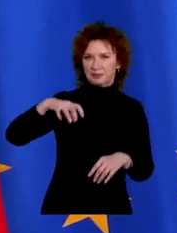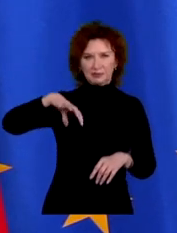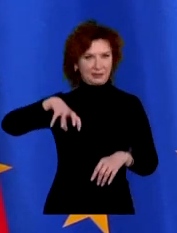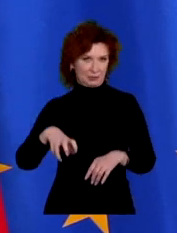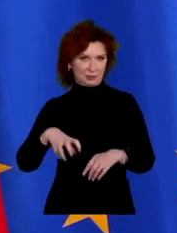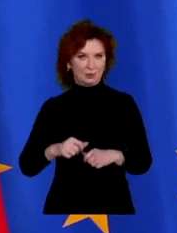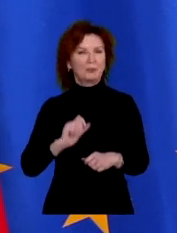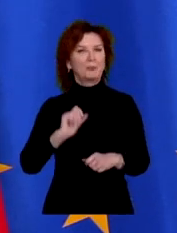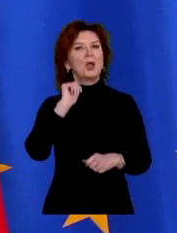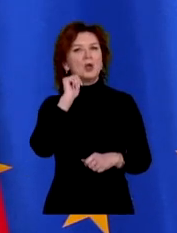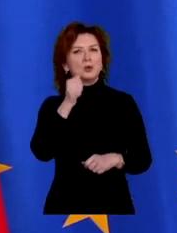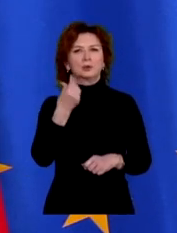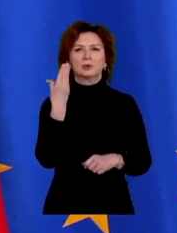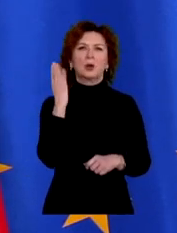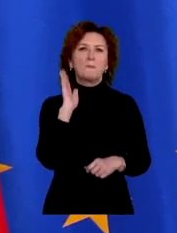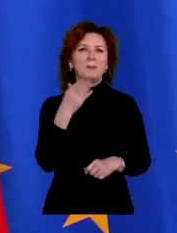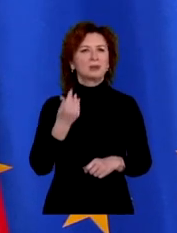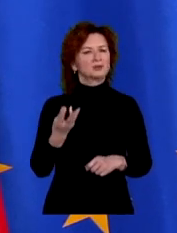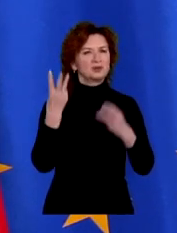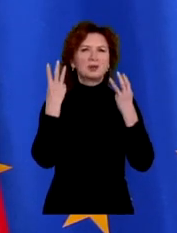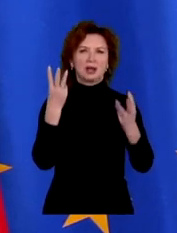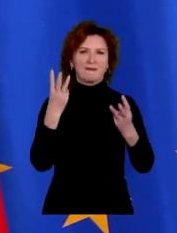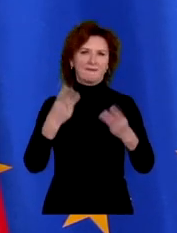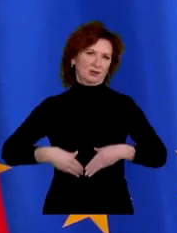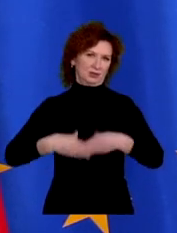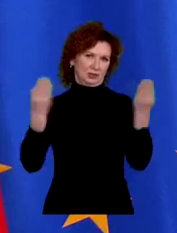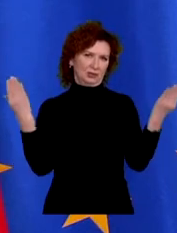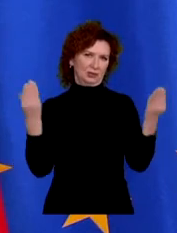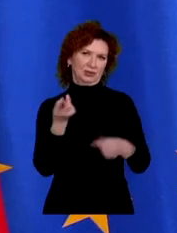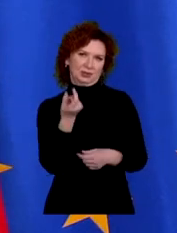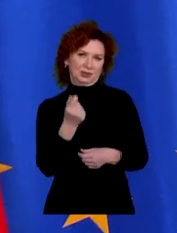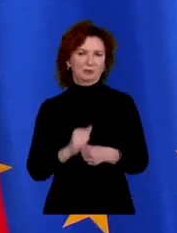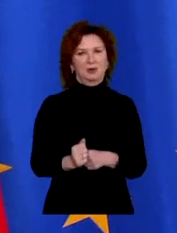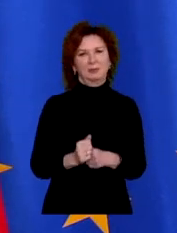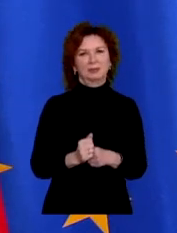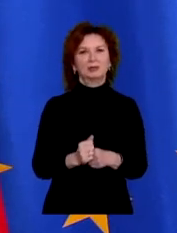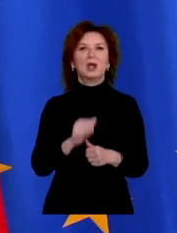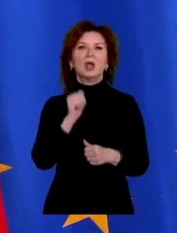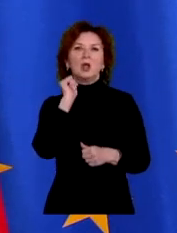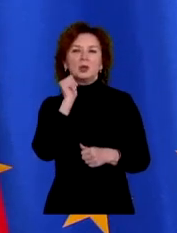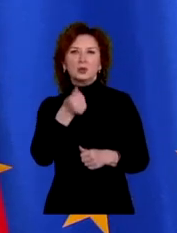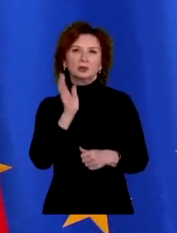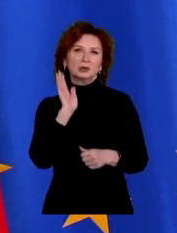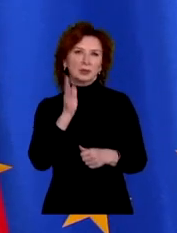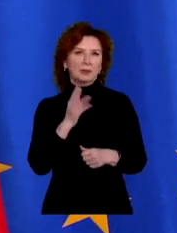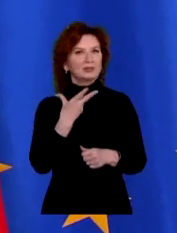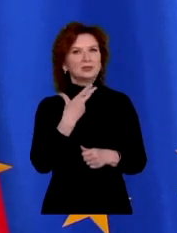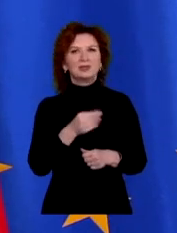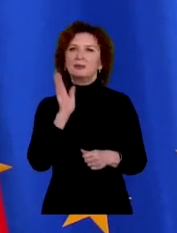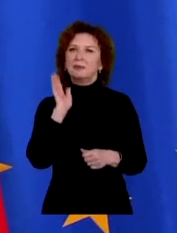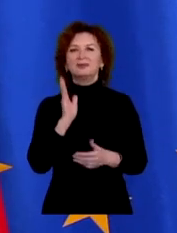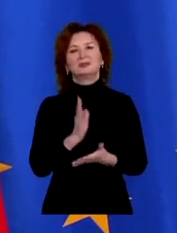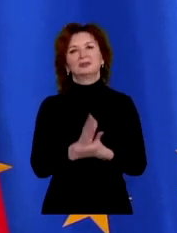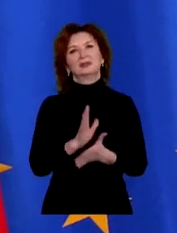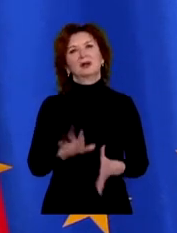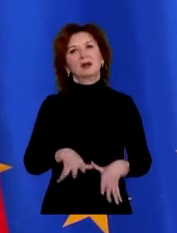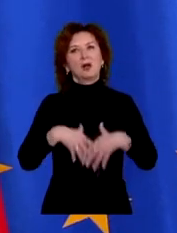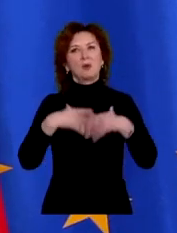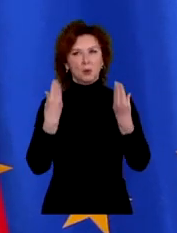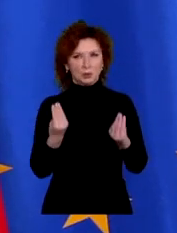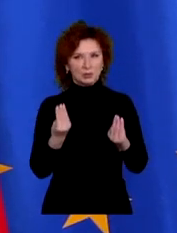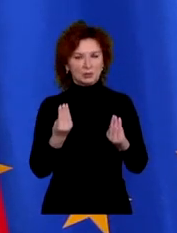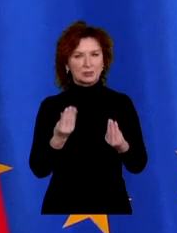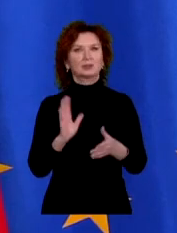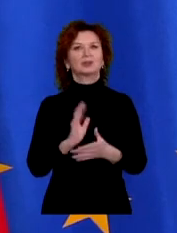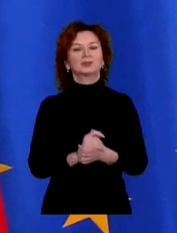można powiedzieć, ten punkt kulminacyjny. I w ramach tego ukoronowania nie będzie tylko celebracji, będzie też